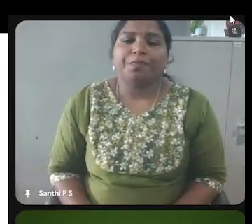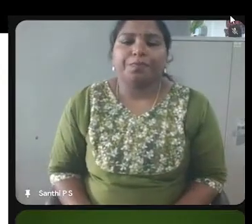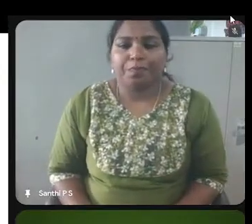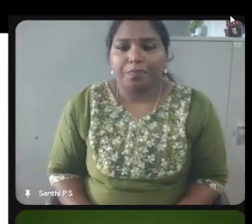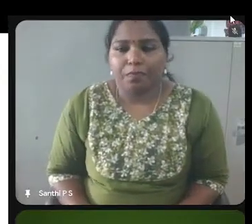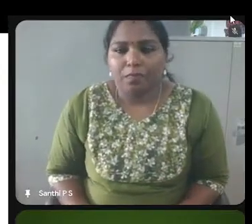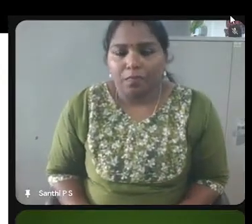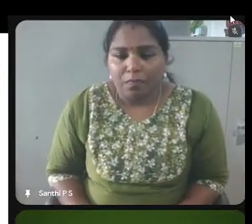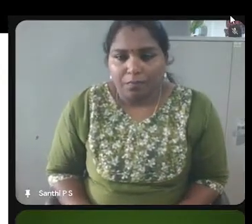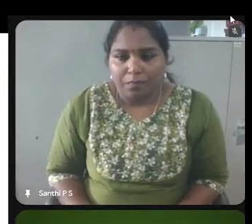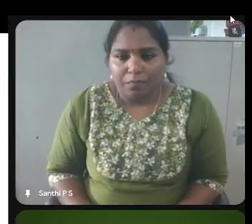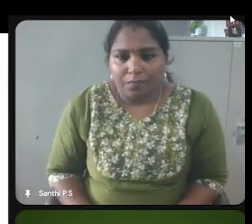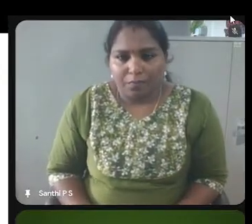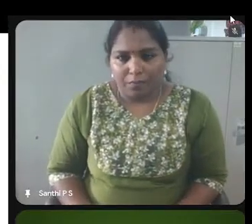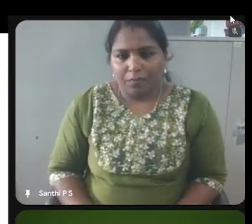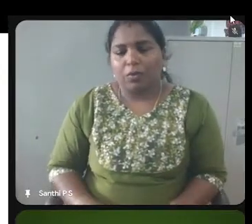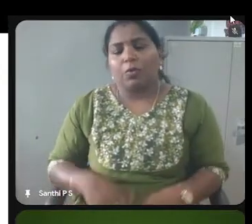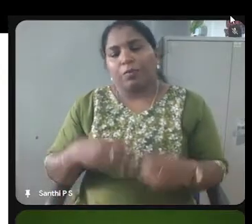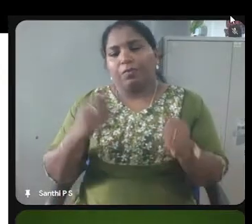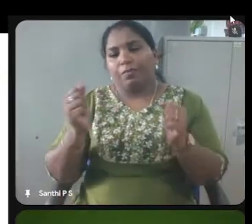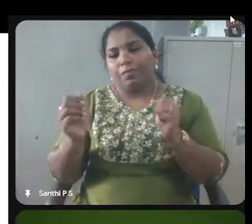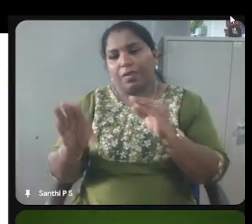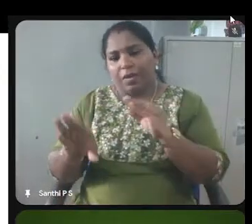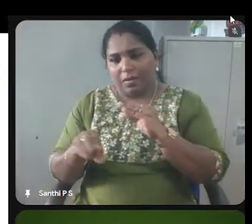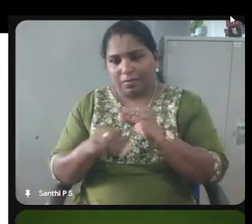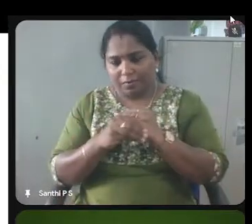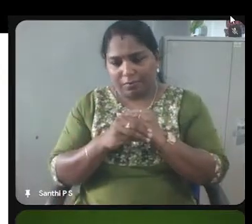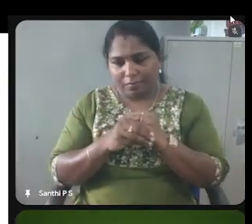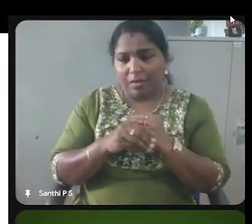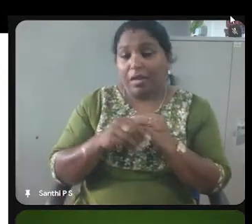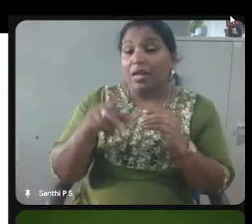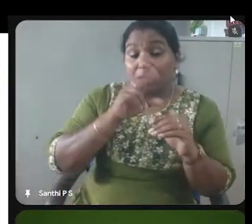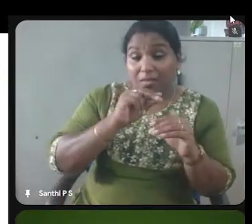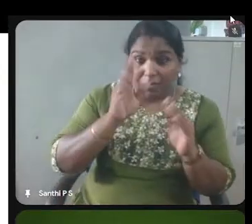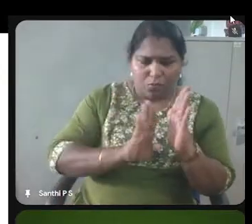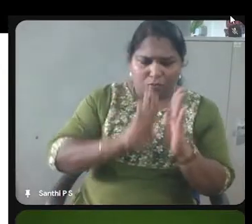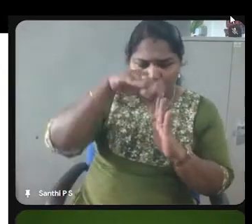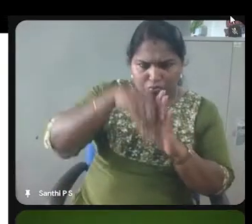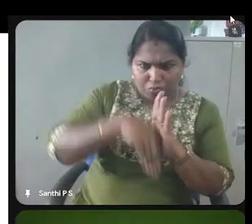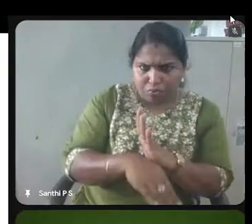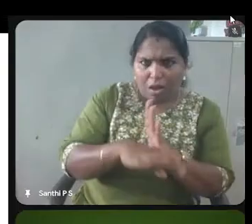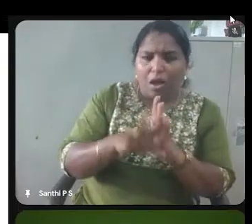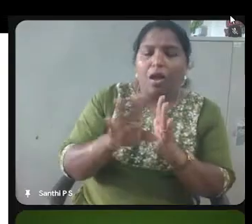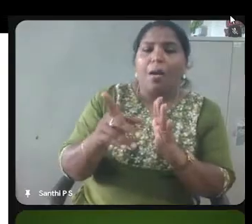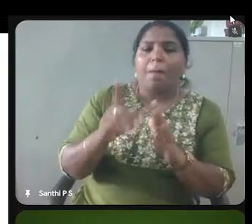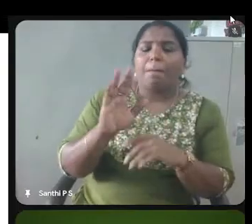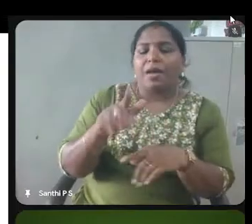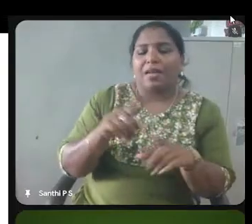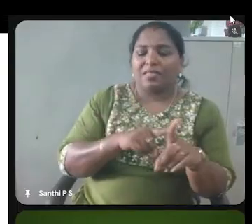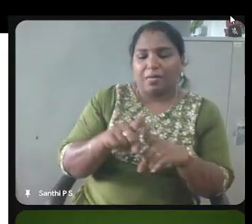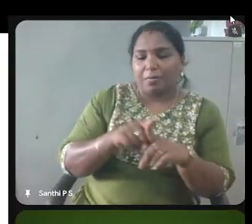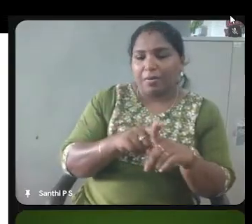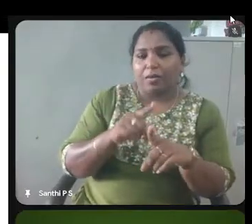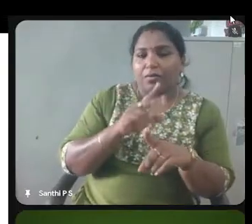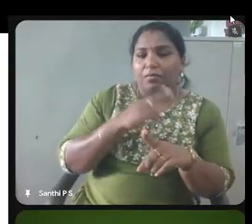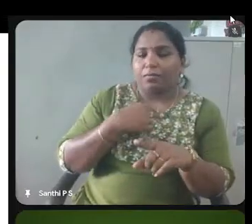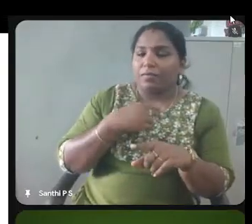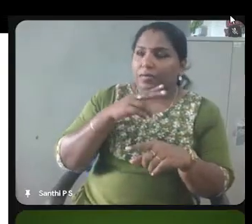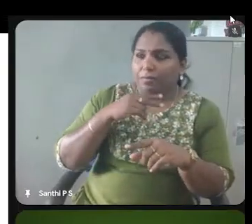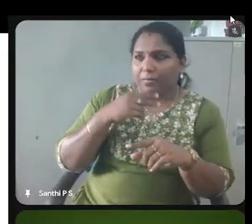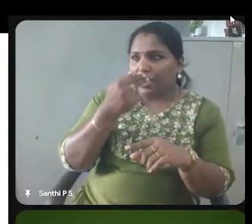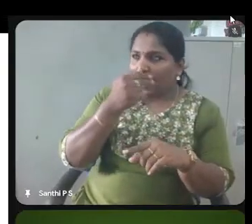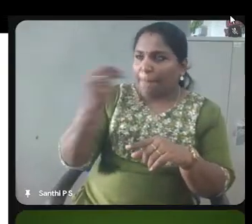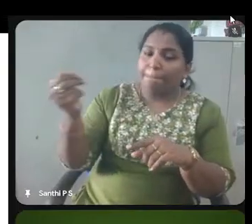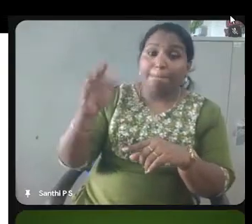അതായത് മാം അതിന്റെ കൂടെ ഒരു കാര്യം കൂടി ചേർക്കാൻ, ഈ റിഗ്രഷൻ സംഭവിച്ച ഈ കുഞ്ഞിന് പിന്നീട് നമ്മൾ പേര് വിളിക്കുമ്പോഴും പേര് വിളിക്കുന്നതിന് റെസ്പോണ്ട്